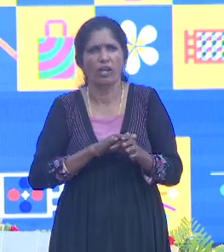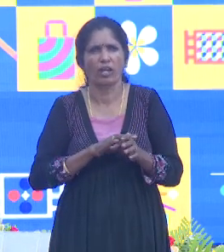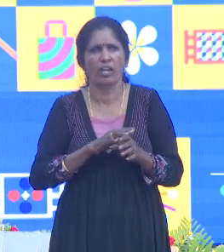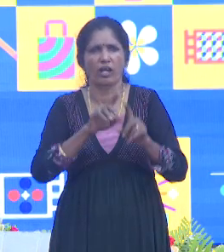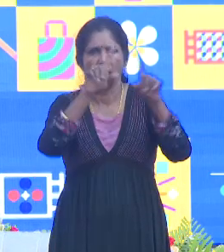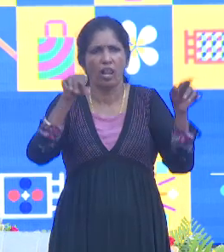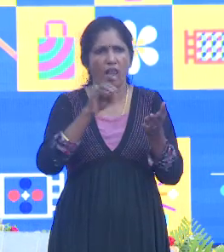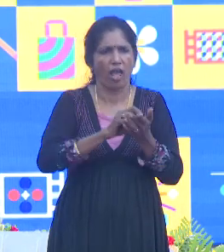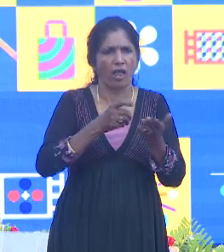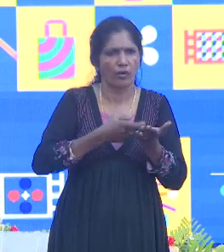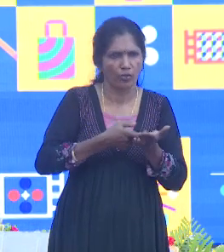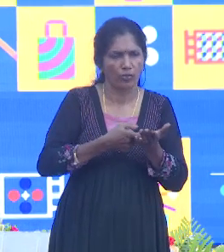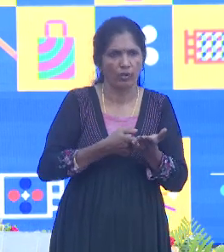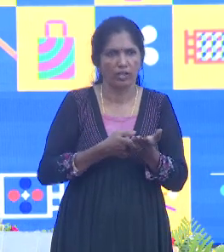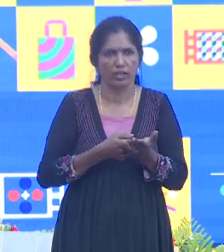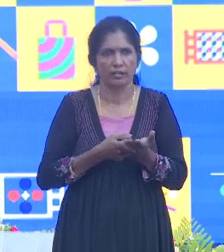ഭൂപരിഷ്കരണ നിയമത്തെ